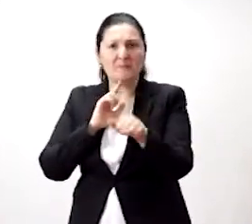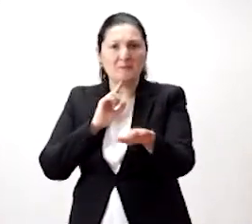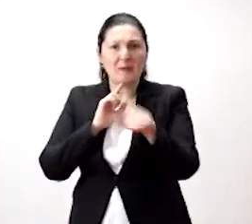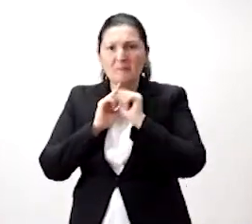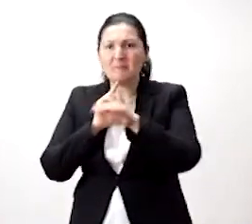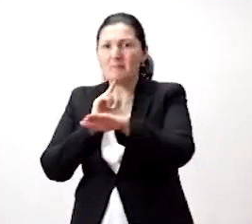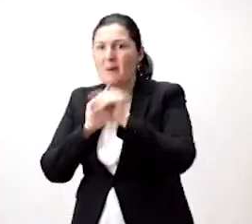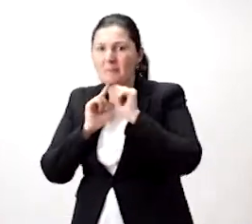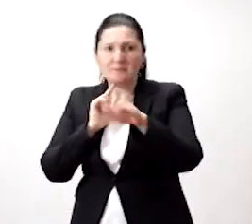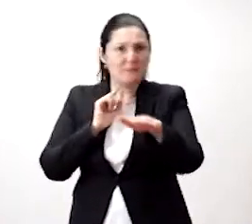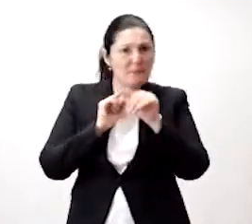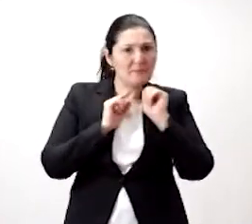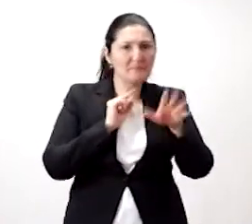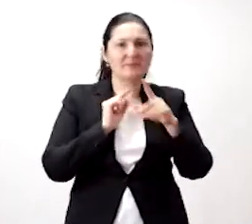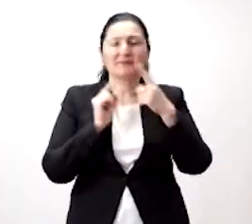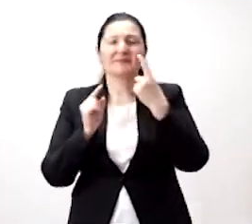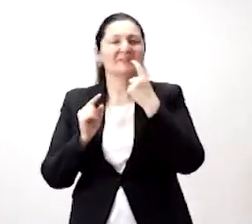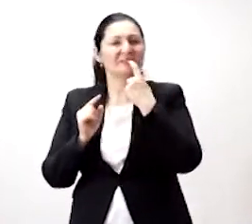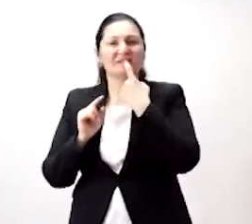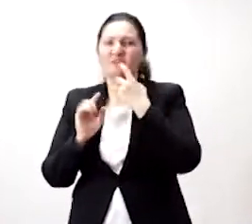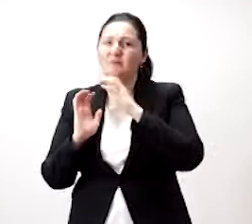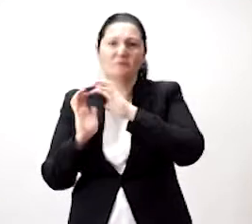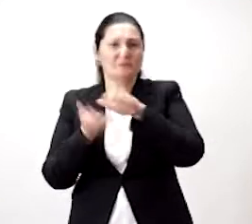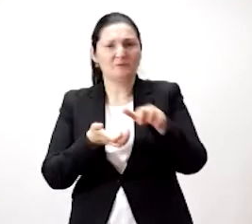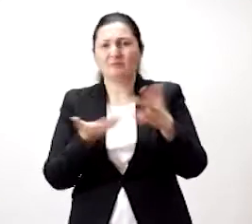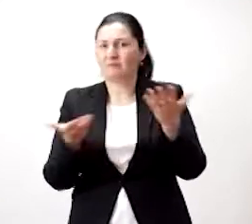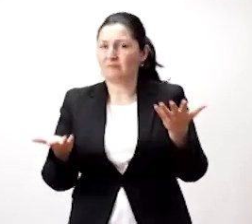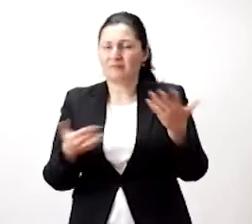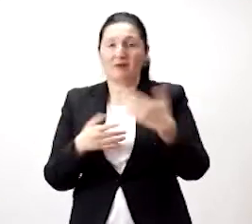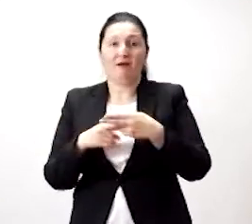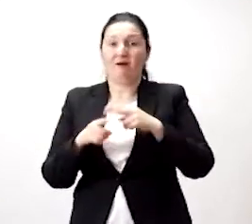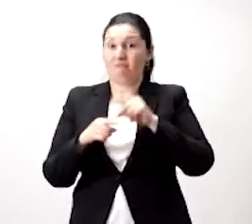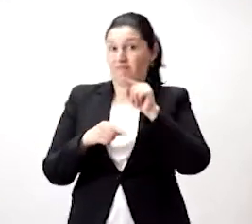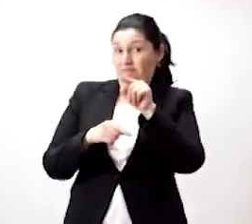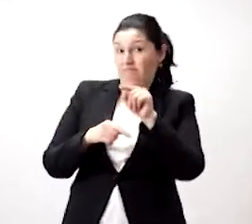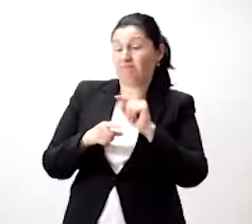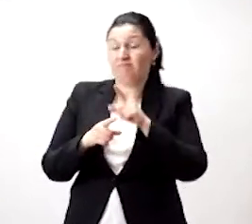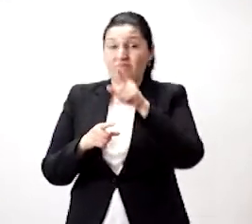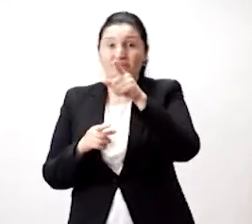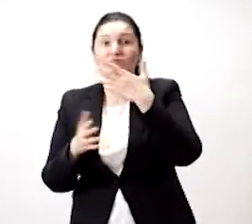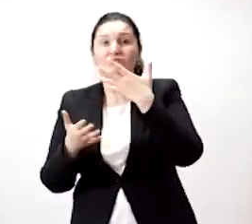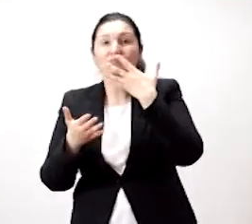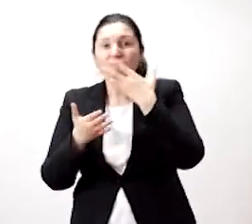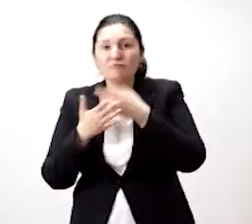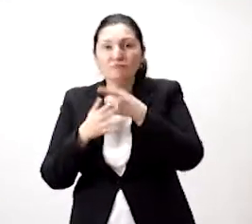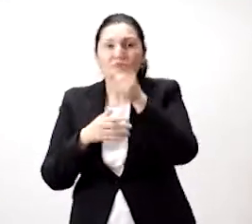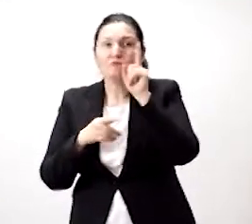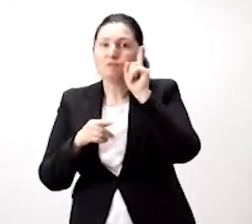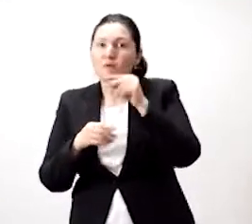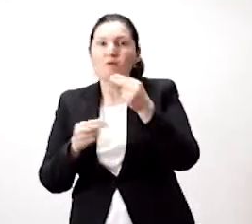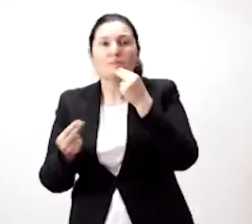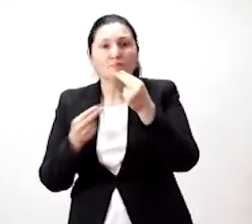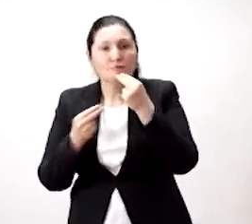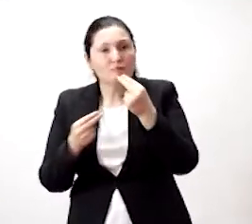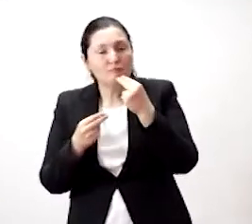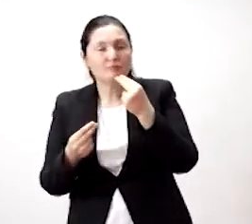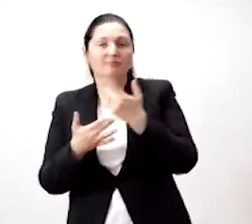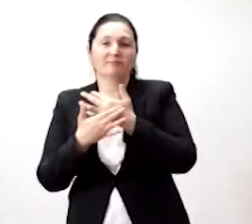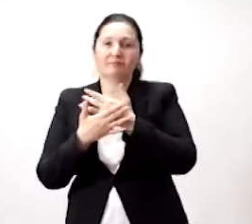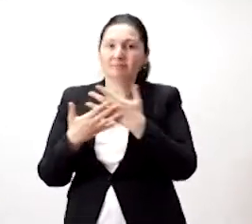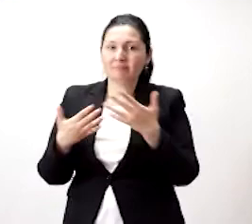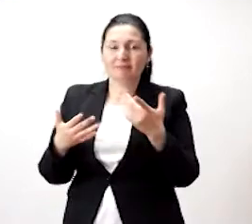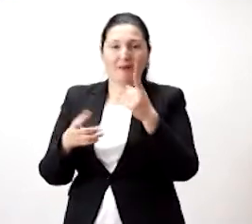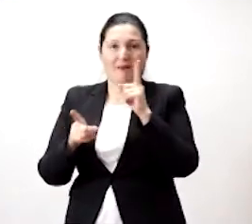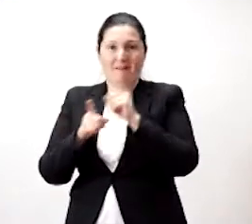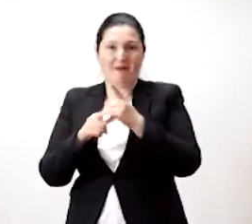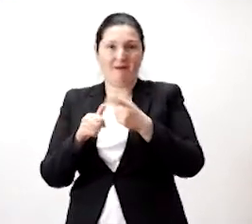ها یک تا هم دندان ندارند. ها، قریب فراموش کردم. شناوری ماهیر هم هستند. خوراکشان از نامشان